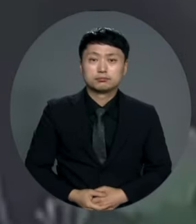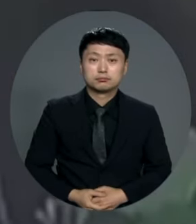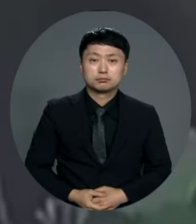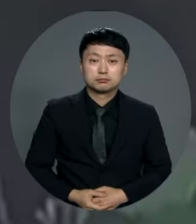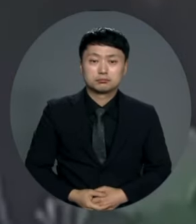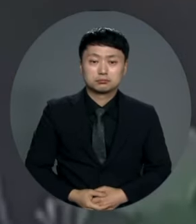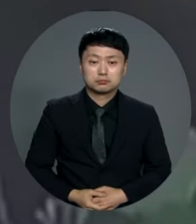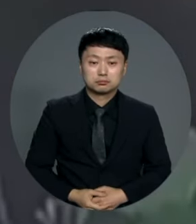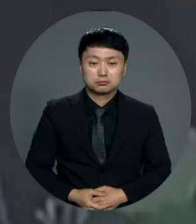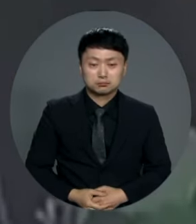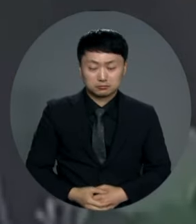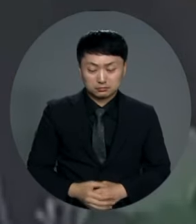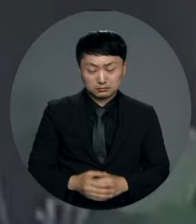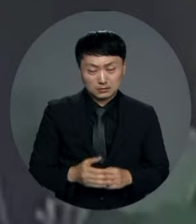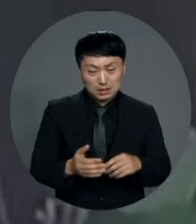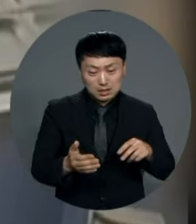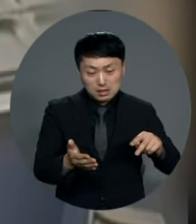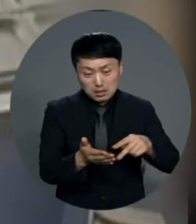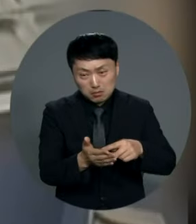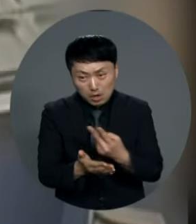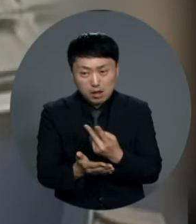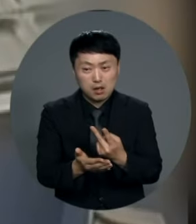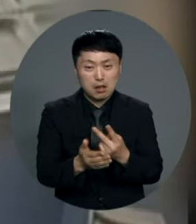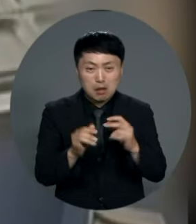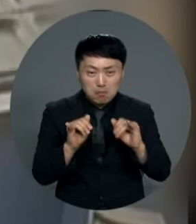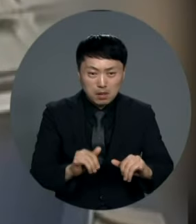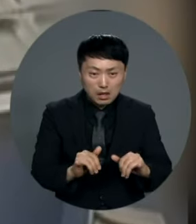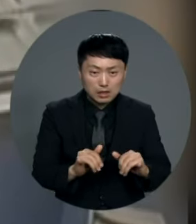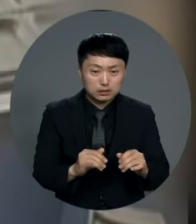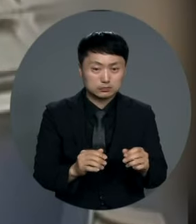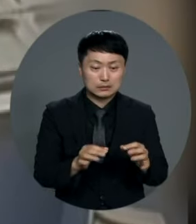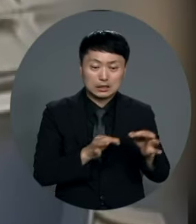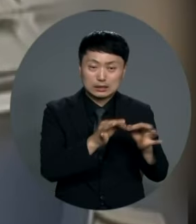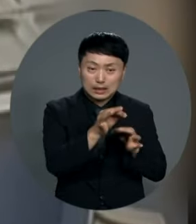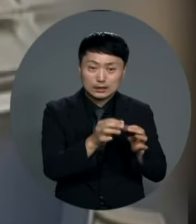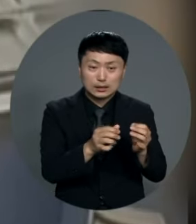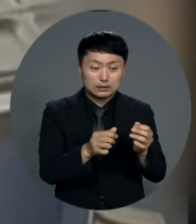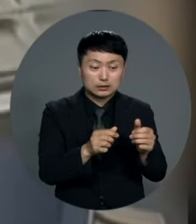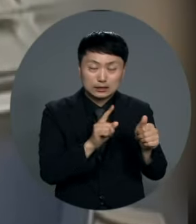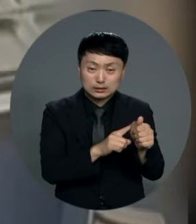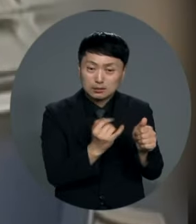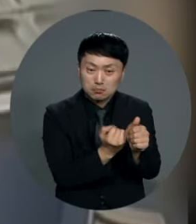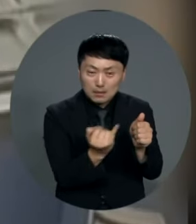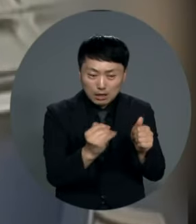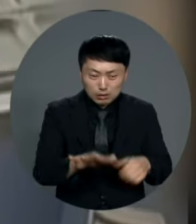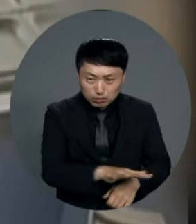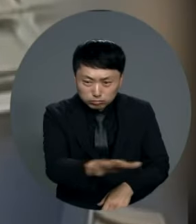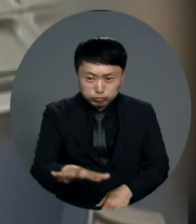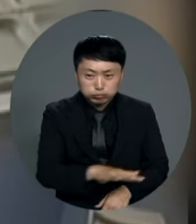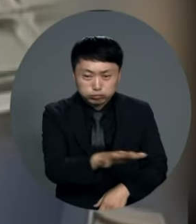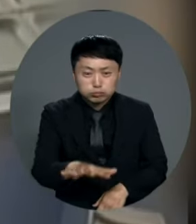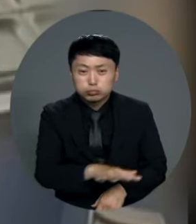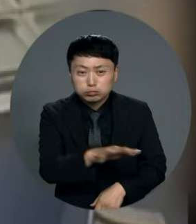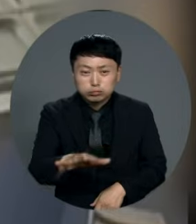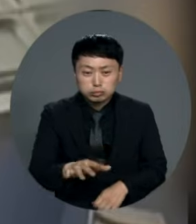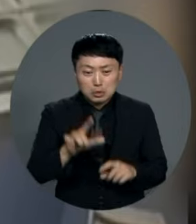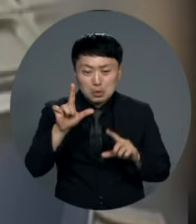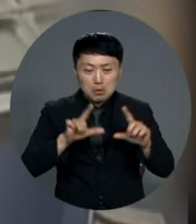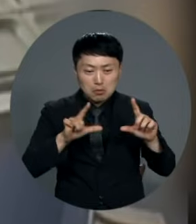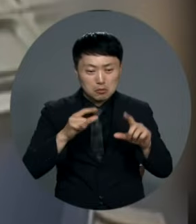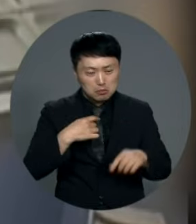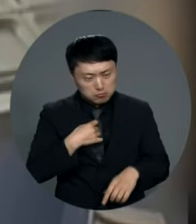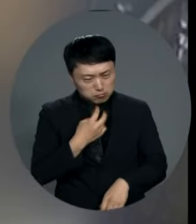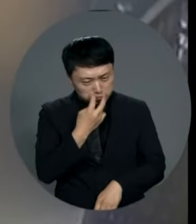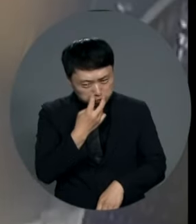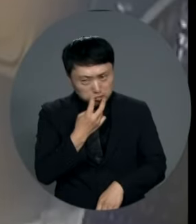혹시 미끄러져 사고가 날까 점주 부인이 바닥에 쪼그려 앉아 쏟은 맥주를 치웁니다. 이 모습을 가만히